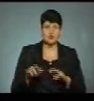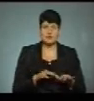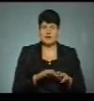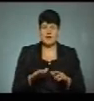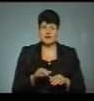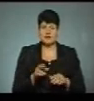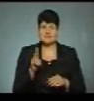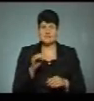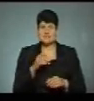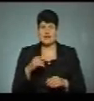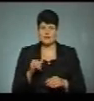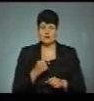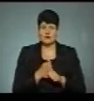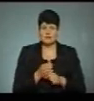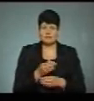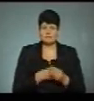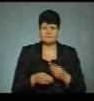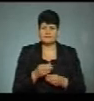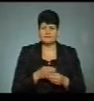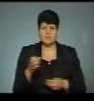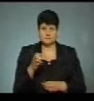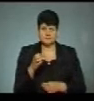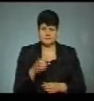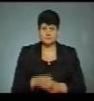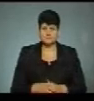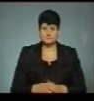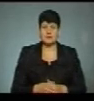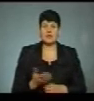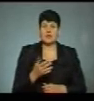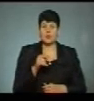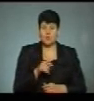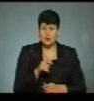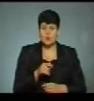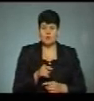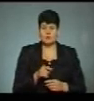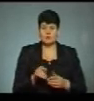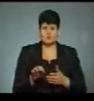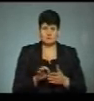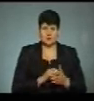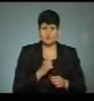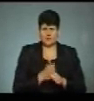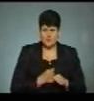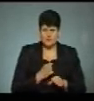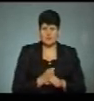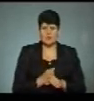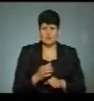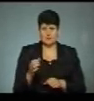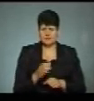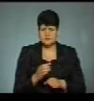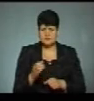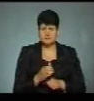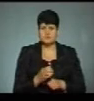підпільного цеху з виготовлення фальсифікованої горілчаної продукції, на якому безпосередньо виготовлялася алкогольна